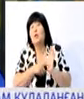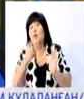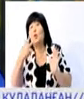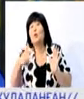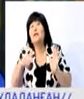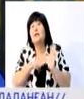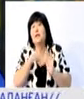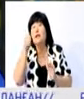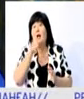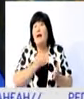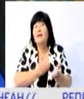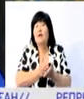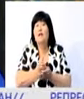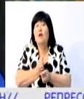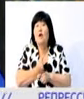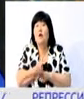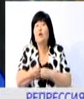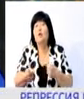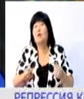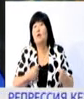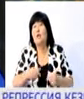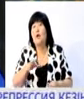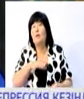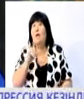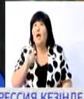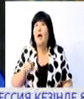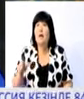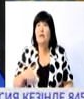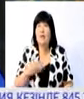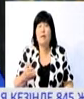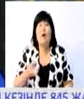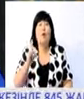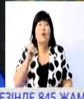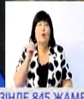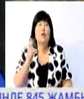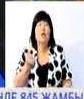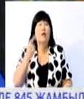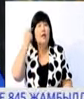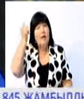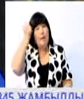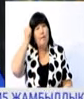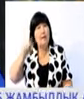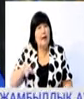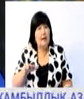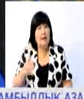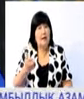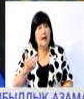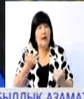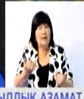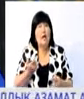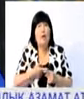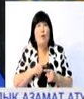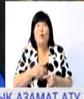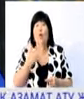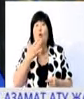1937-38 жылдардағы саяси қуғын сүргіннің құрбаны болған азаматтарымыздың рухына қойылған мәңгілік тағзым. Олар ұлт